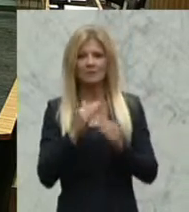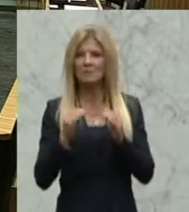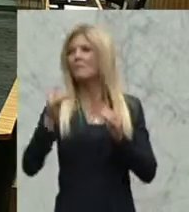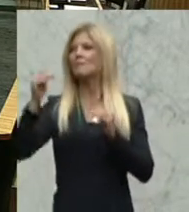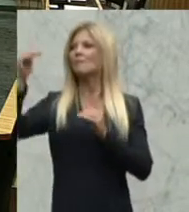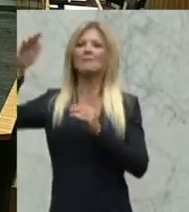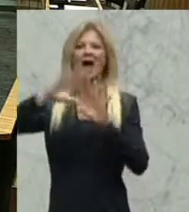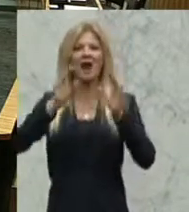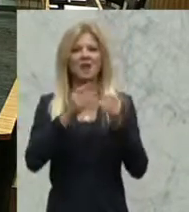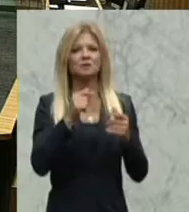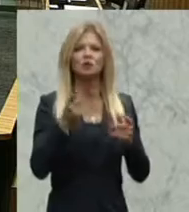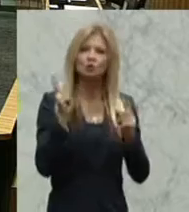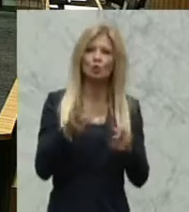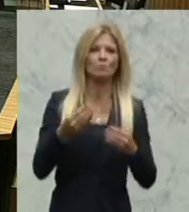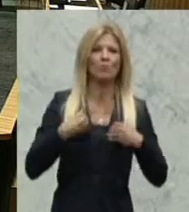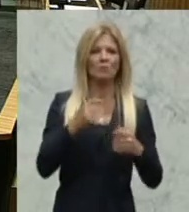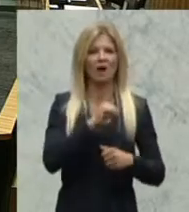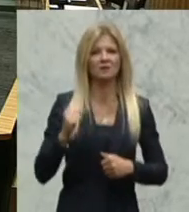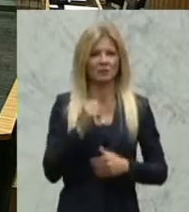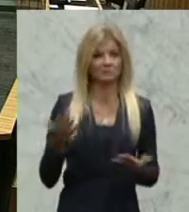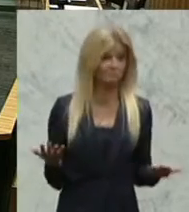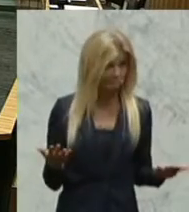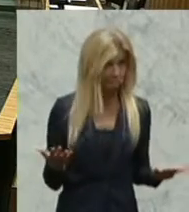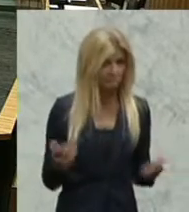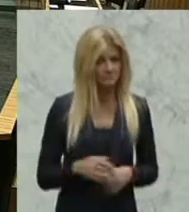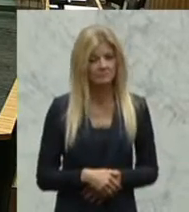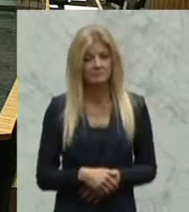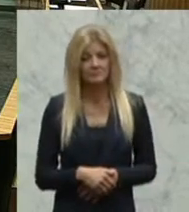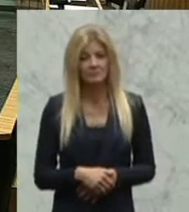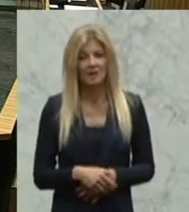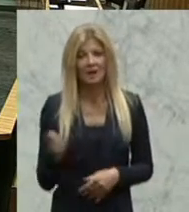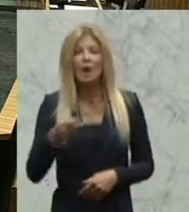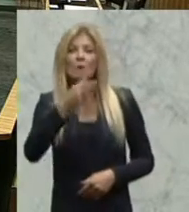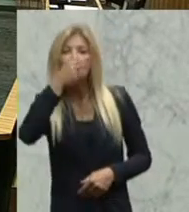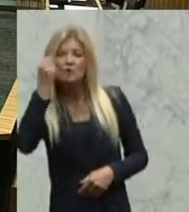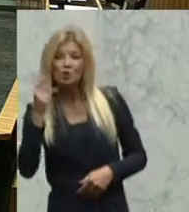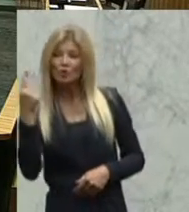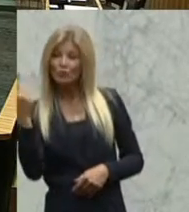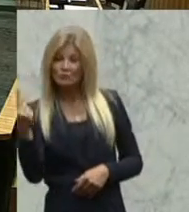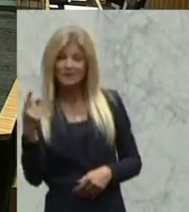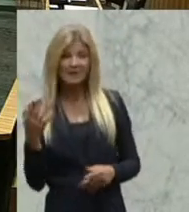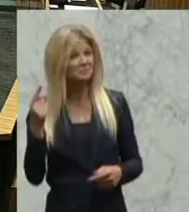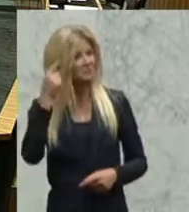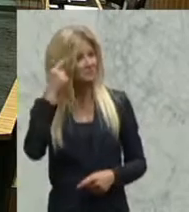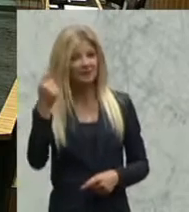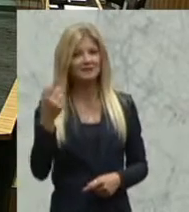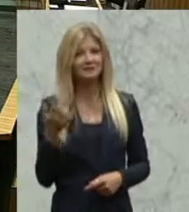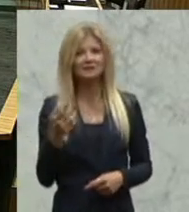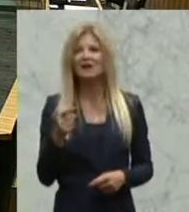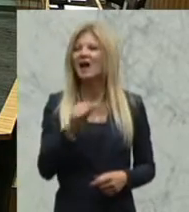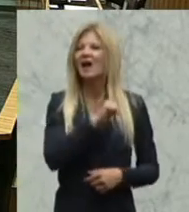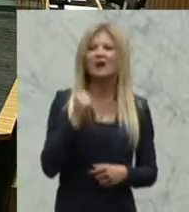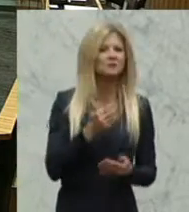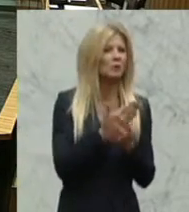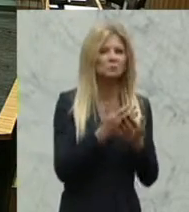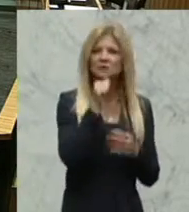Seite einen großen Konsens in der Bevölkerung, dass eine akademische Ausbildung nicht unbedingt ein Garant dafür